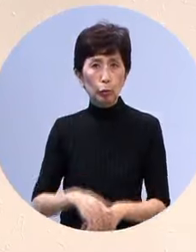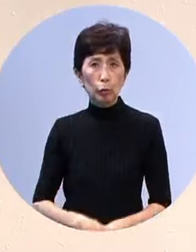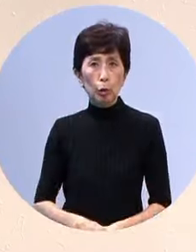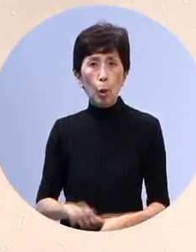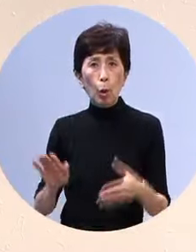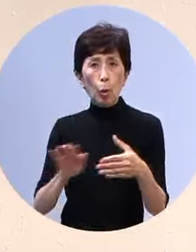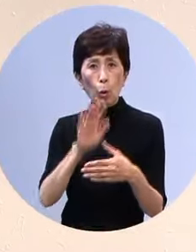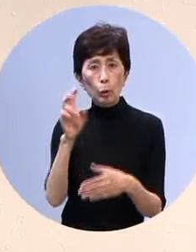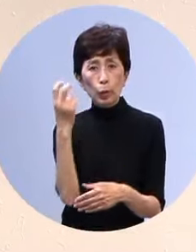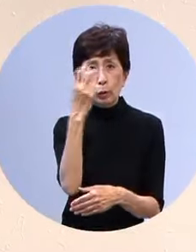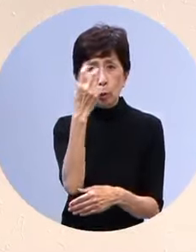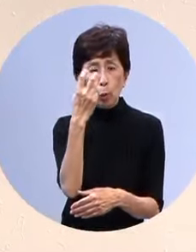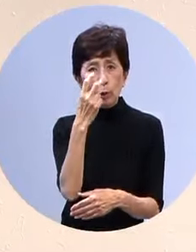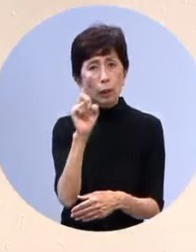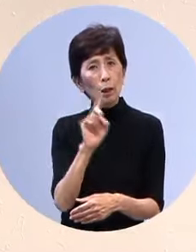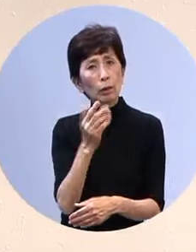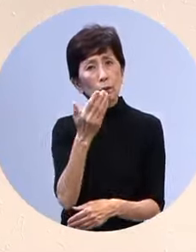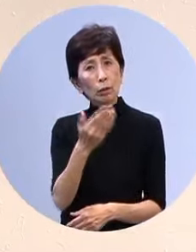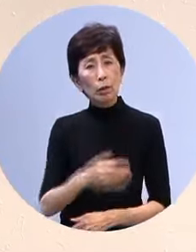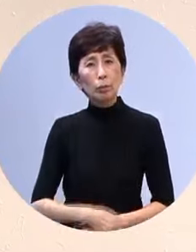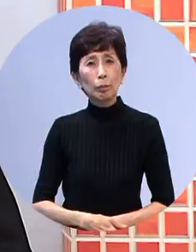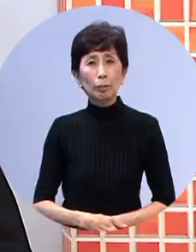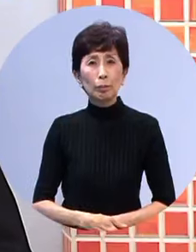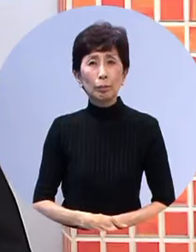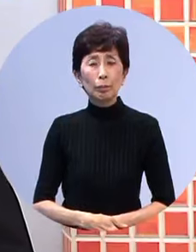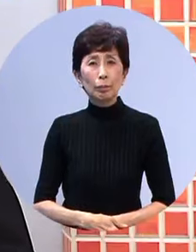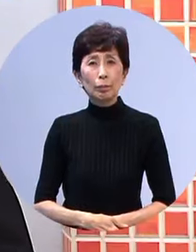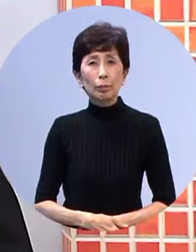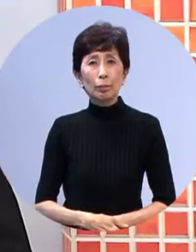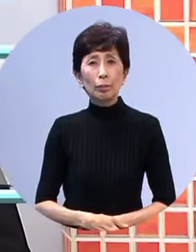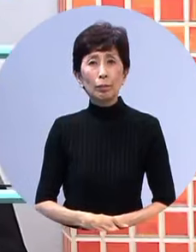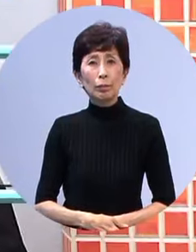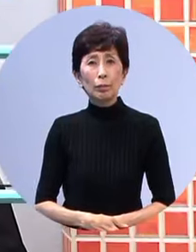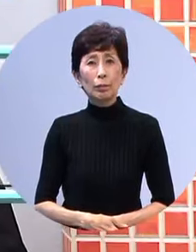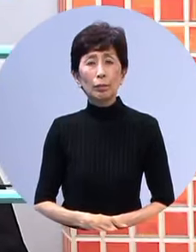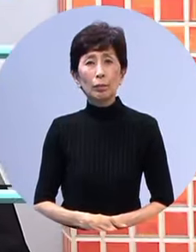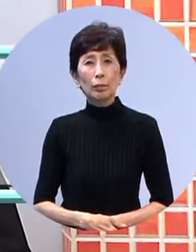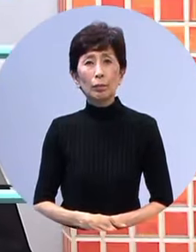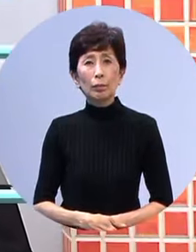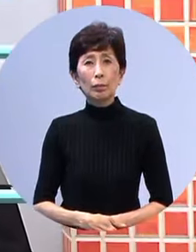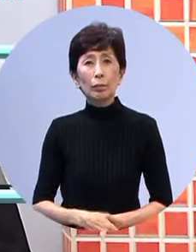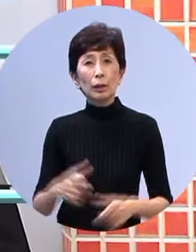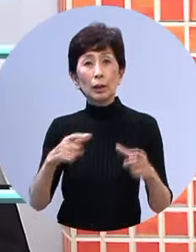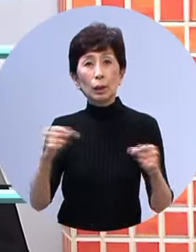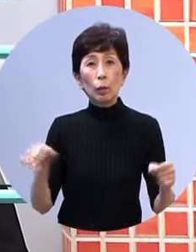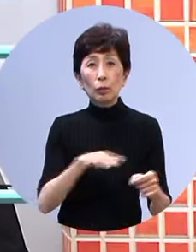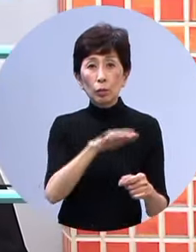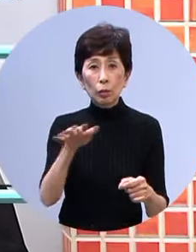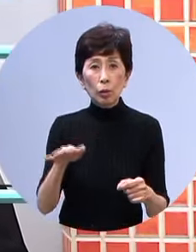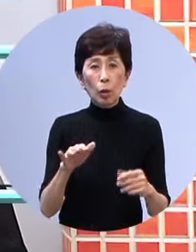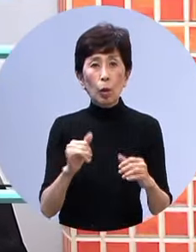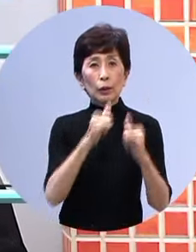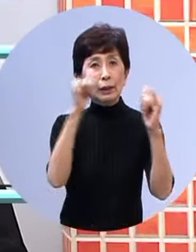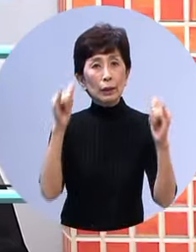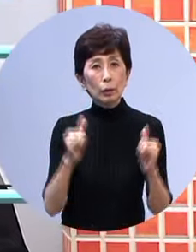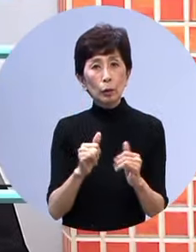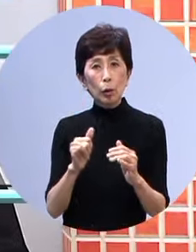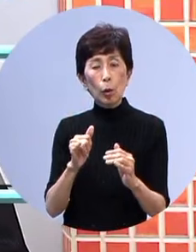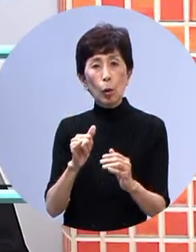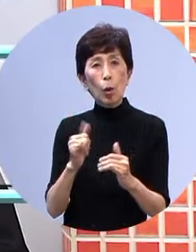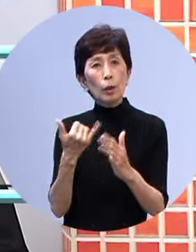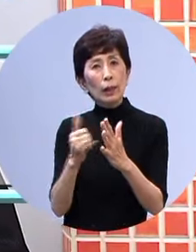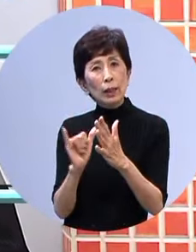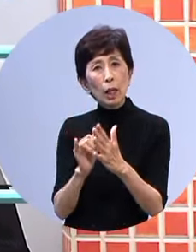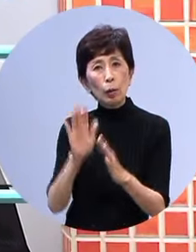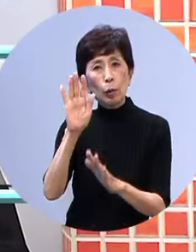国勢調査とはどのようなものなんでしょうか？ はい、国勢調査とは日本の人口世帯の実態を明らか